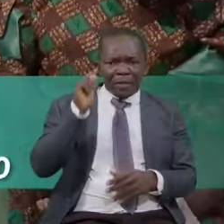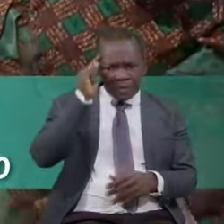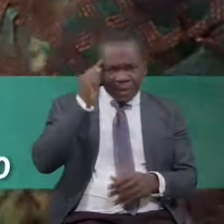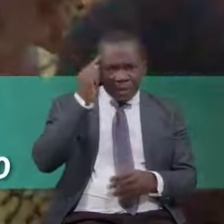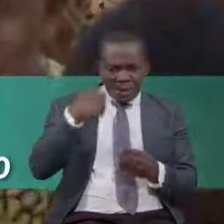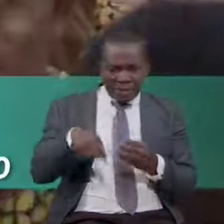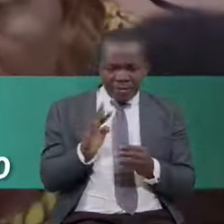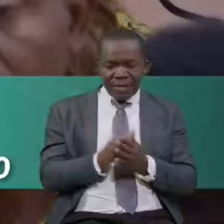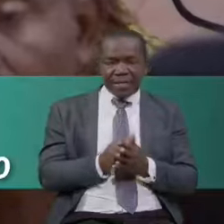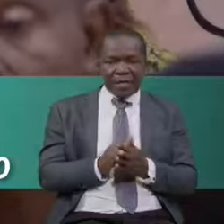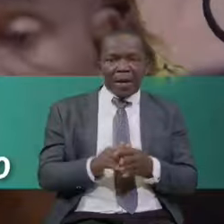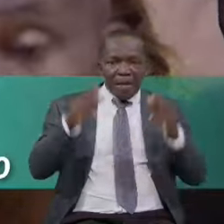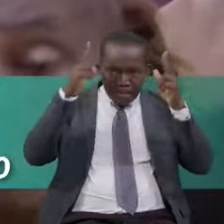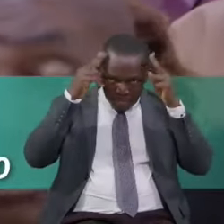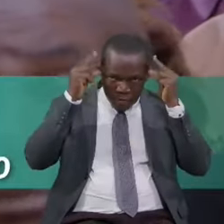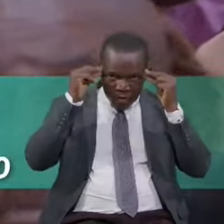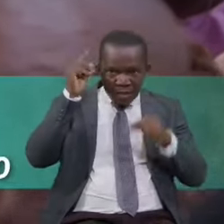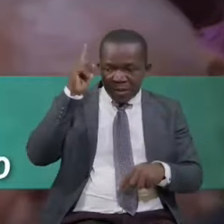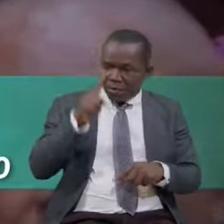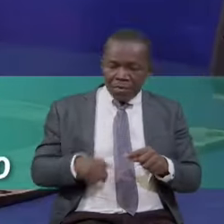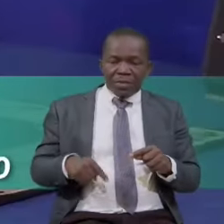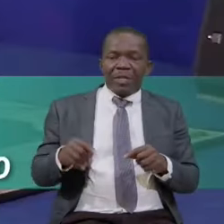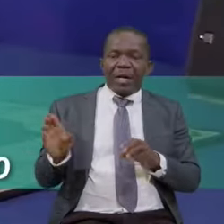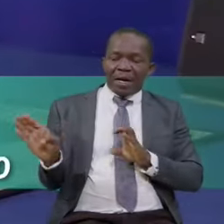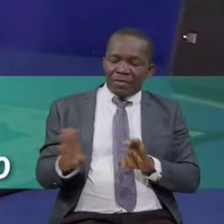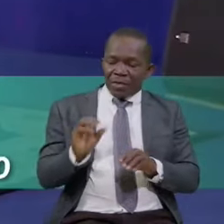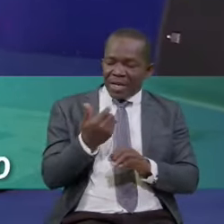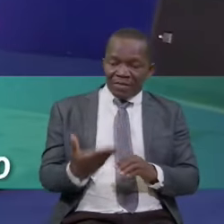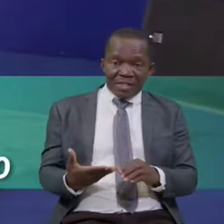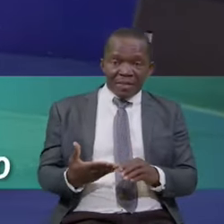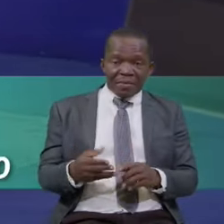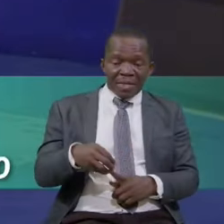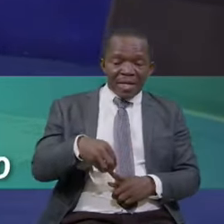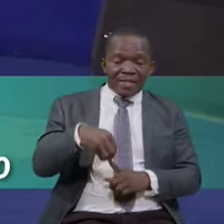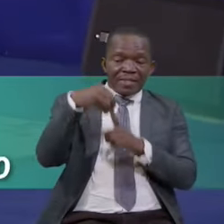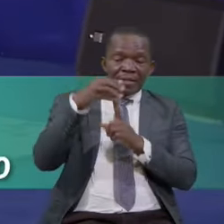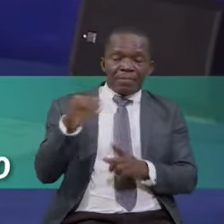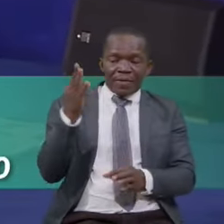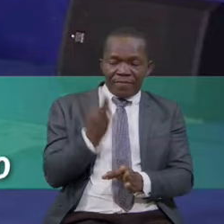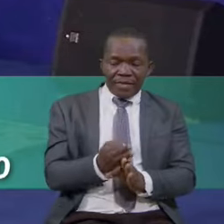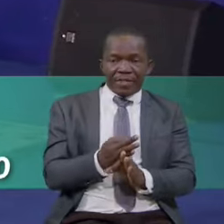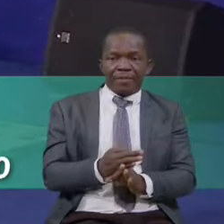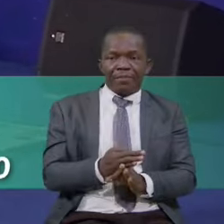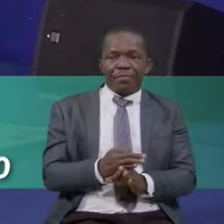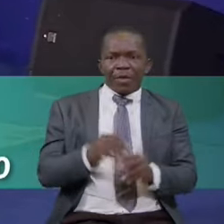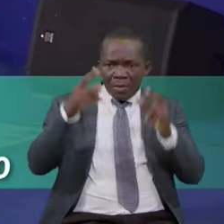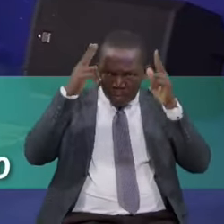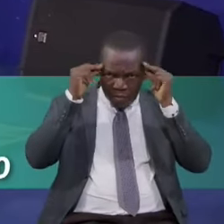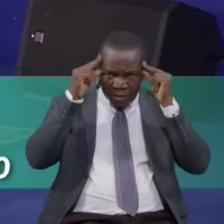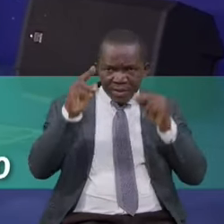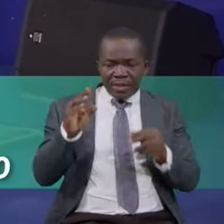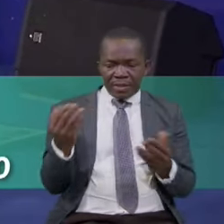pu faire tout ce qu'il a fait si non pas la foi Moïse me voiss j'ai vu l'affliction de mon des enfants